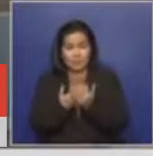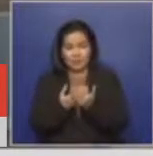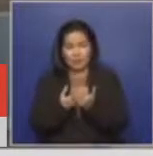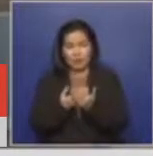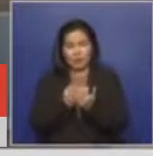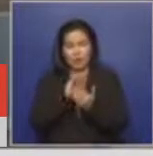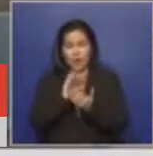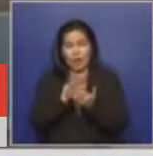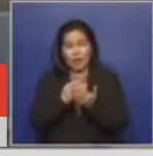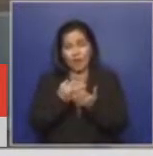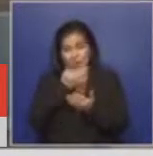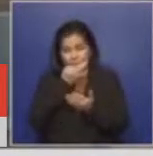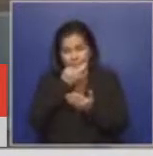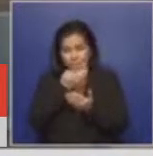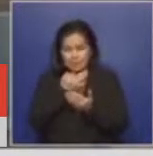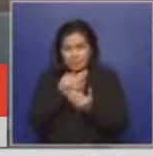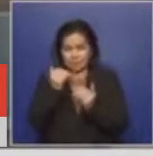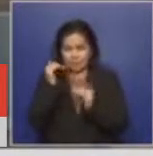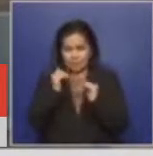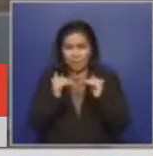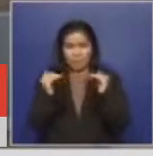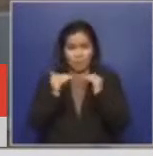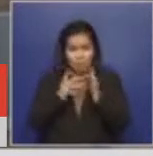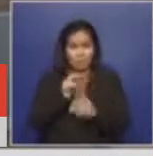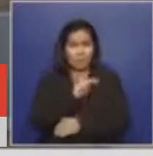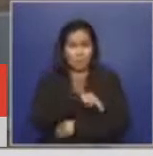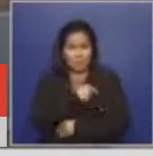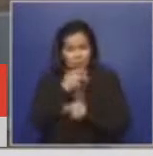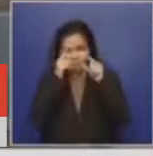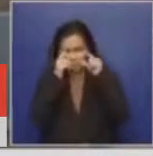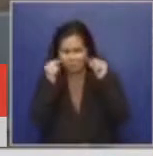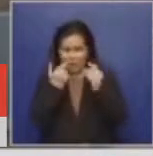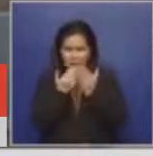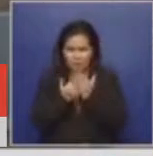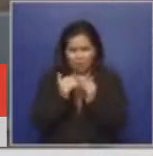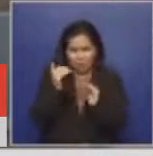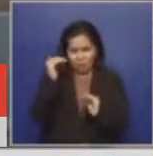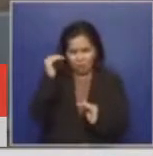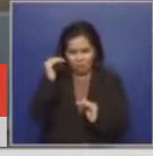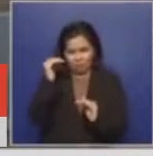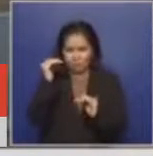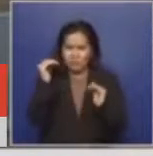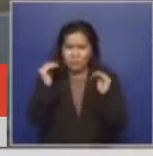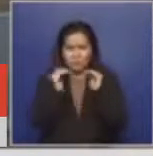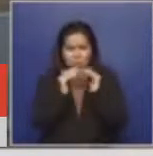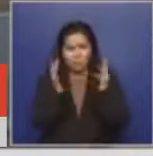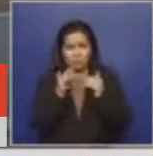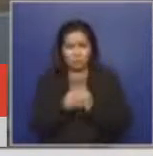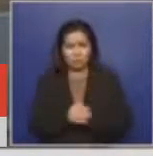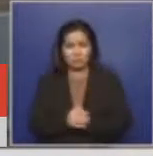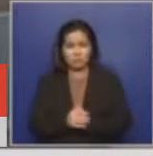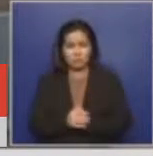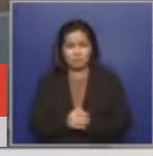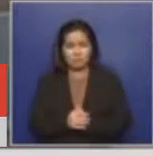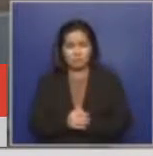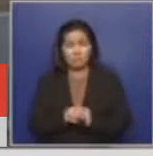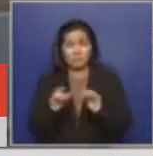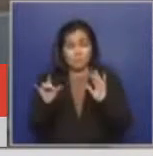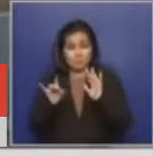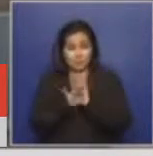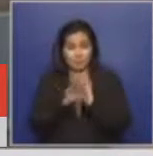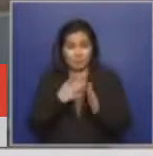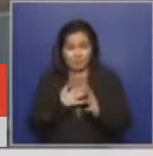พนะครับแพทย์พยาบาลหรือสิ่งต่างๆก็ยังไม่เท่าเทียมกันนะครับสุดท้ายนี้นะครับก็ขอสรุป